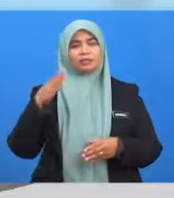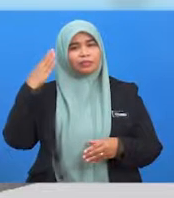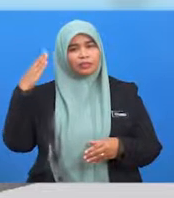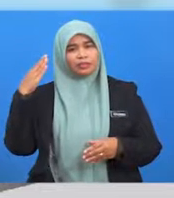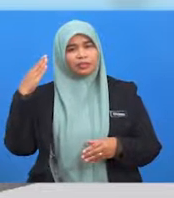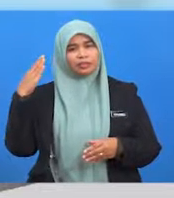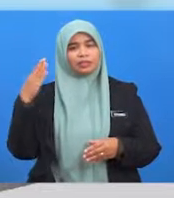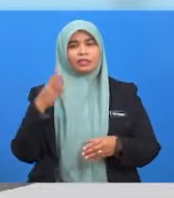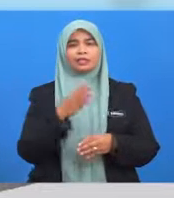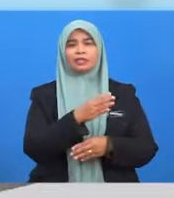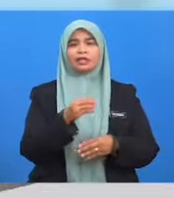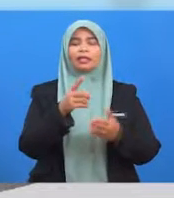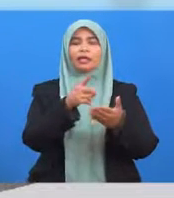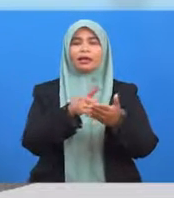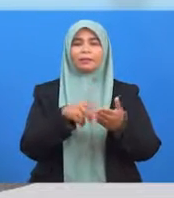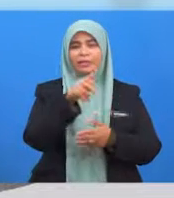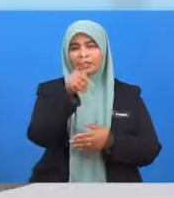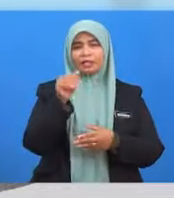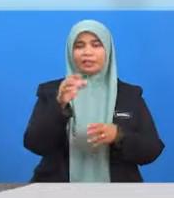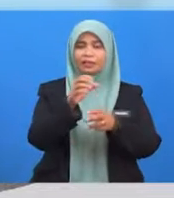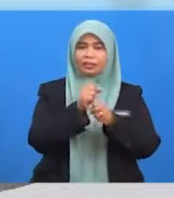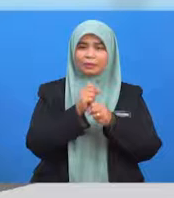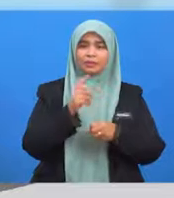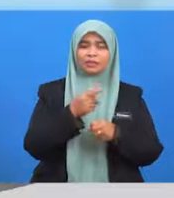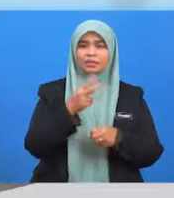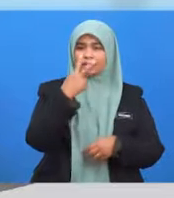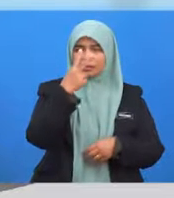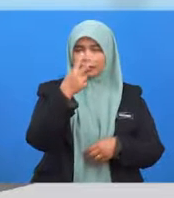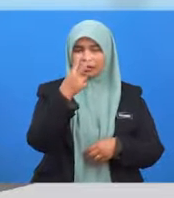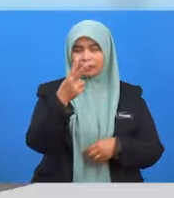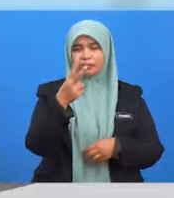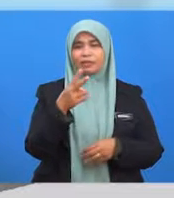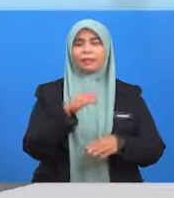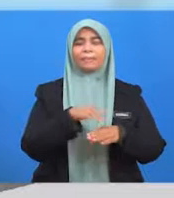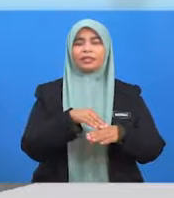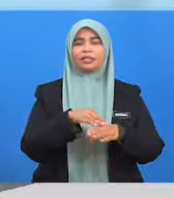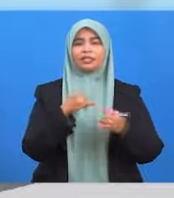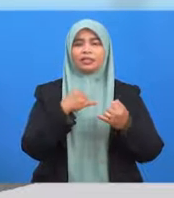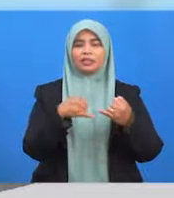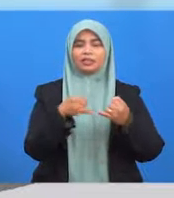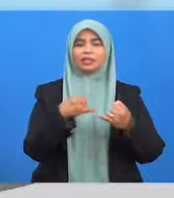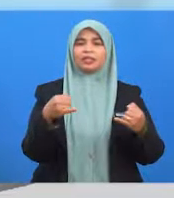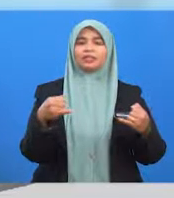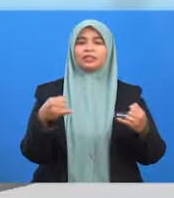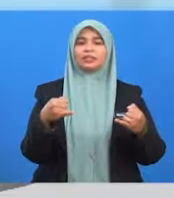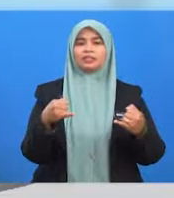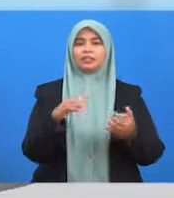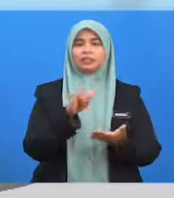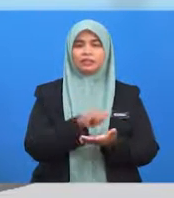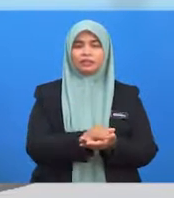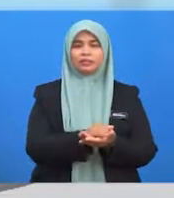Dan apakah yang dapat kita perhatikan pada tali benang